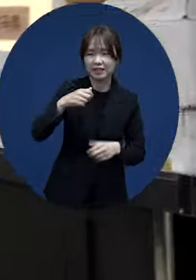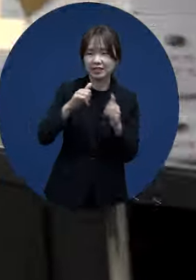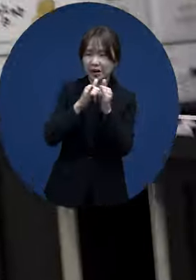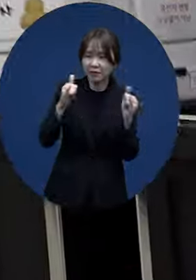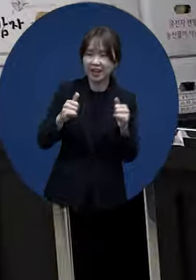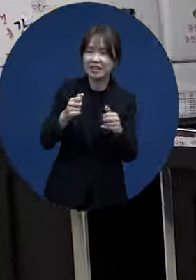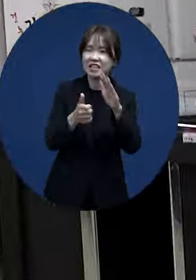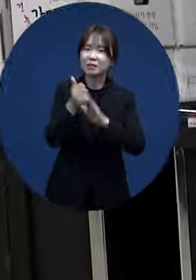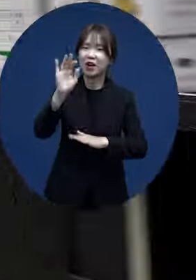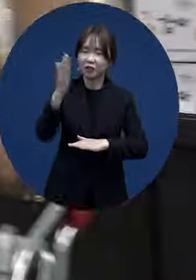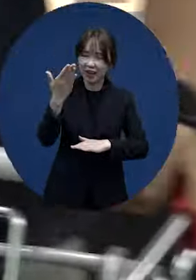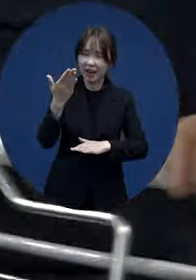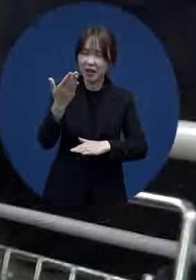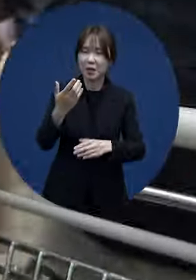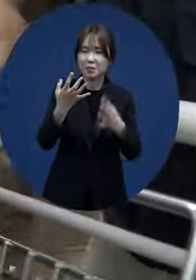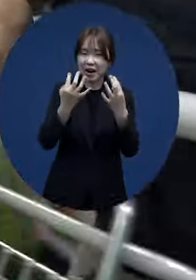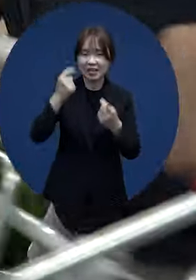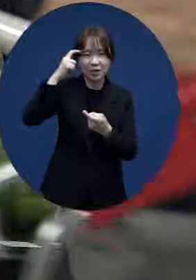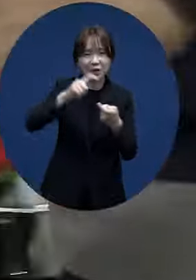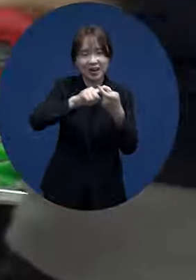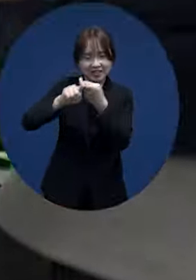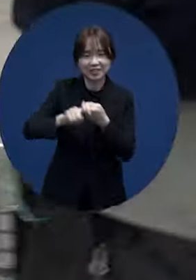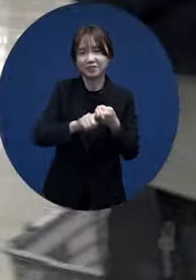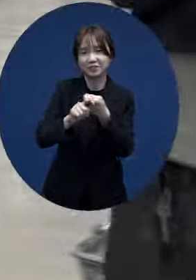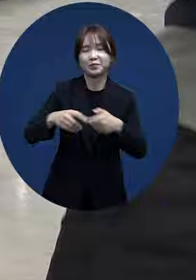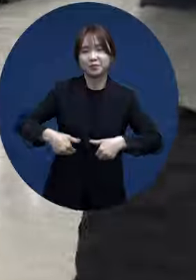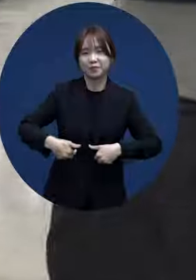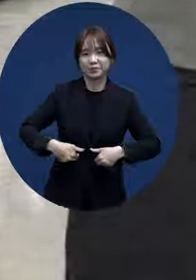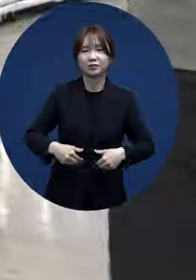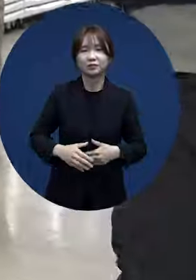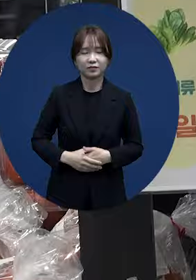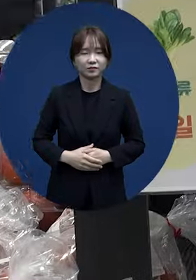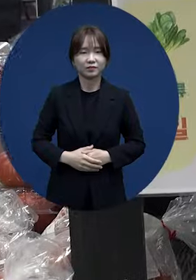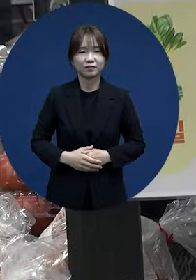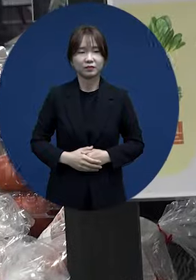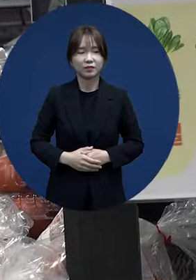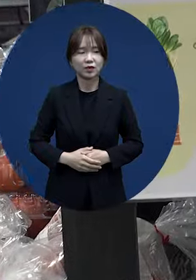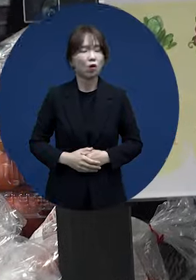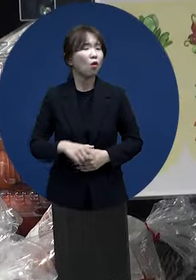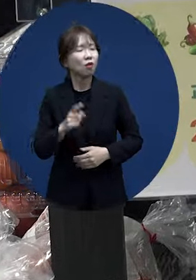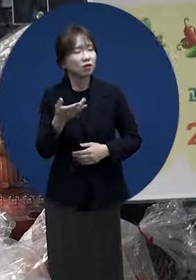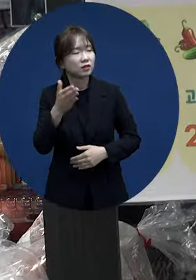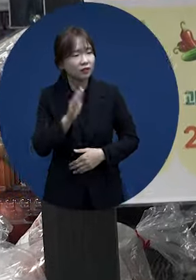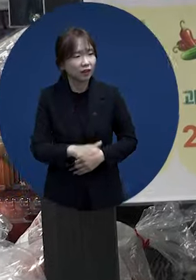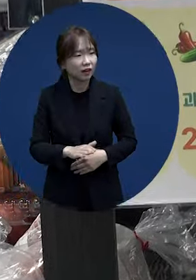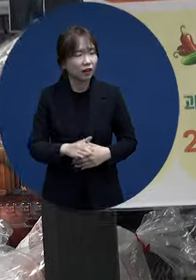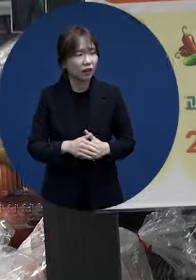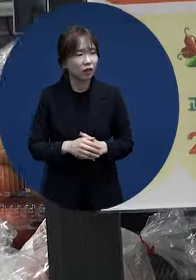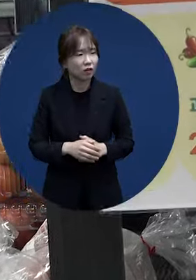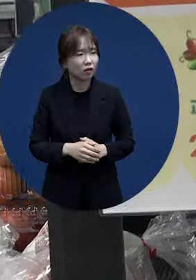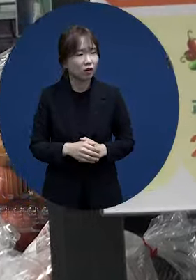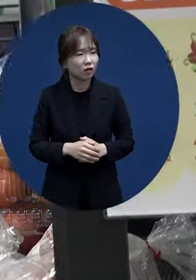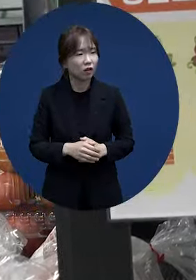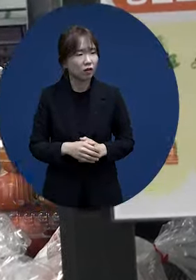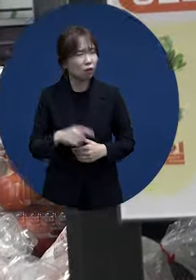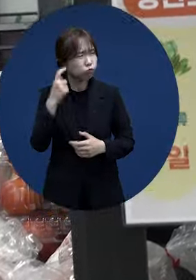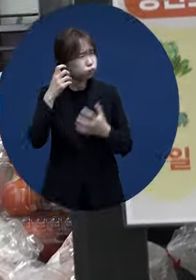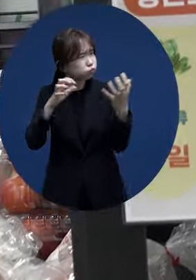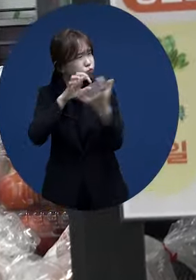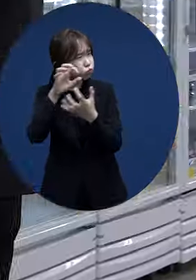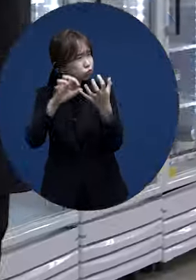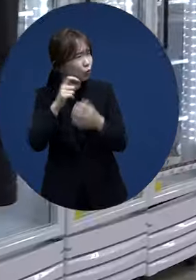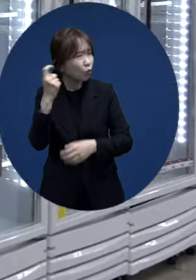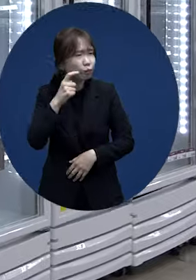농가들의 희망이 될 로컬푸드 직매장에 많은 관심을 가져야 할 것 같습니다. 근데